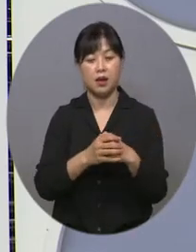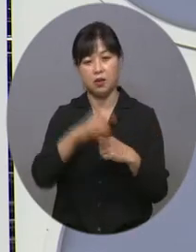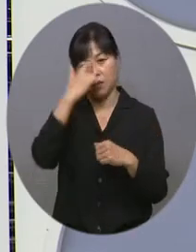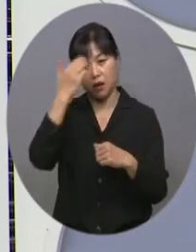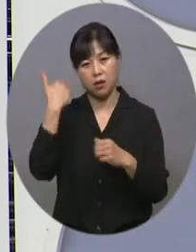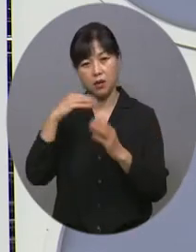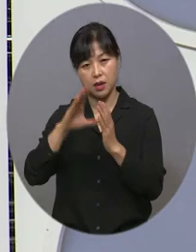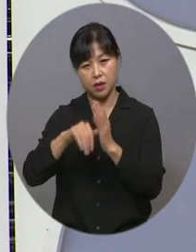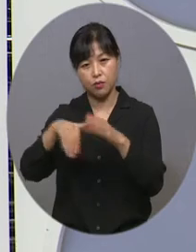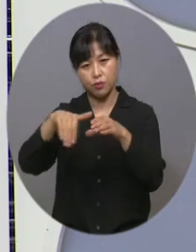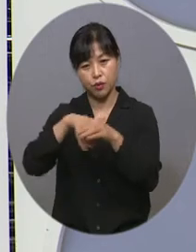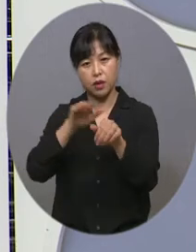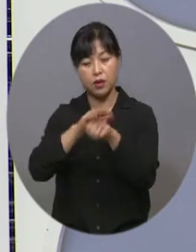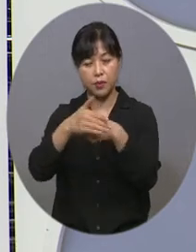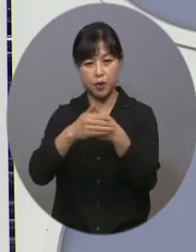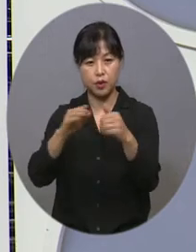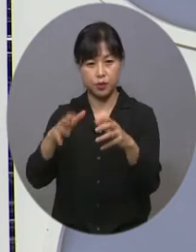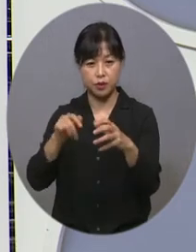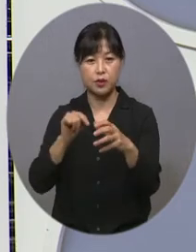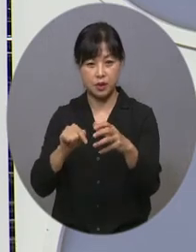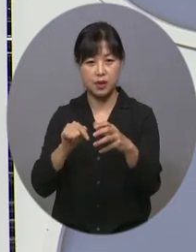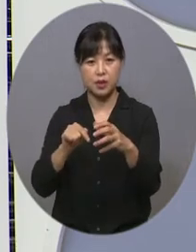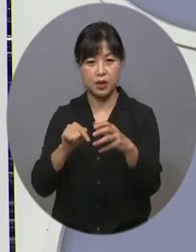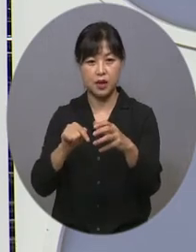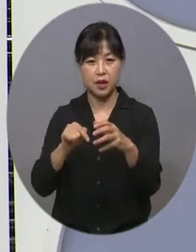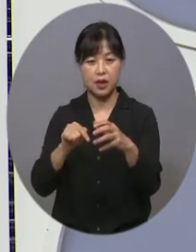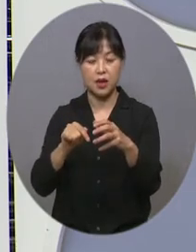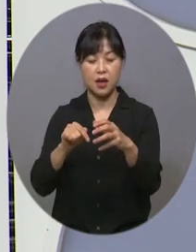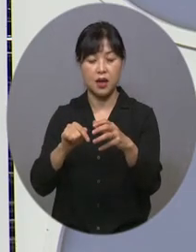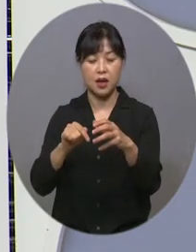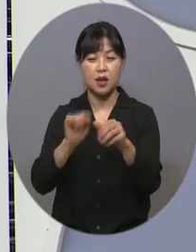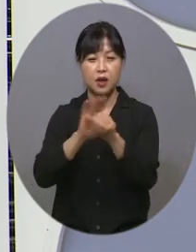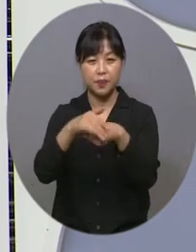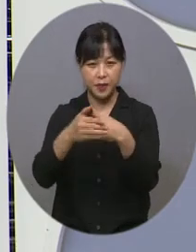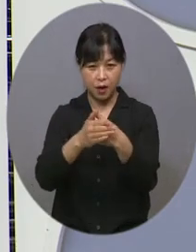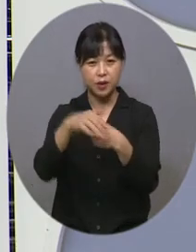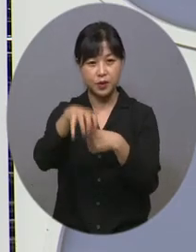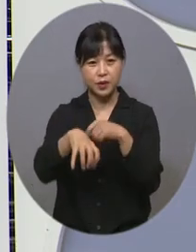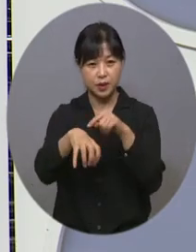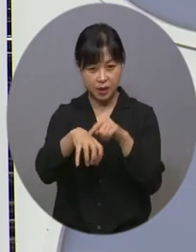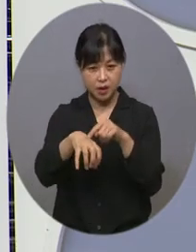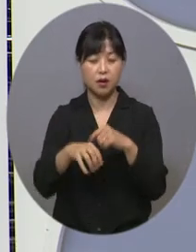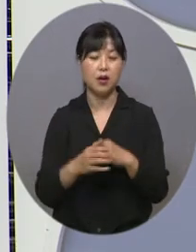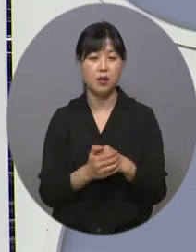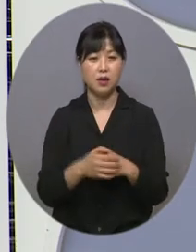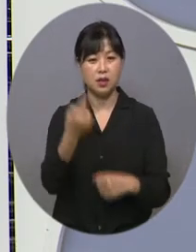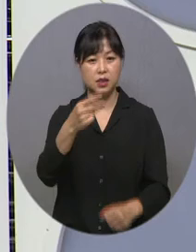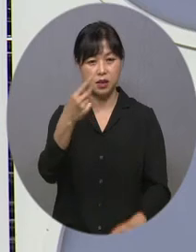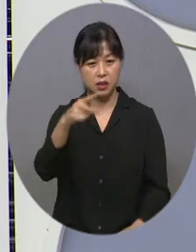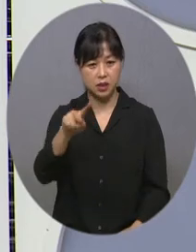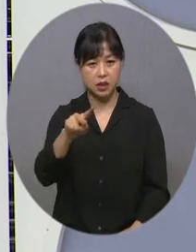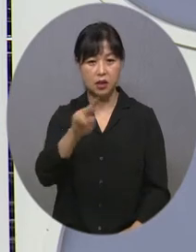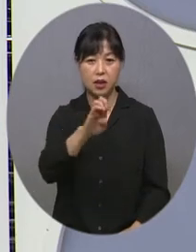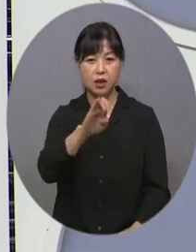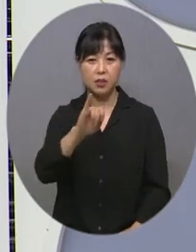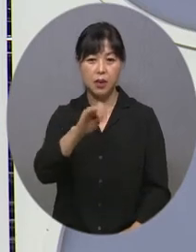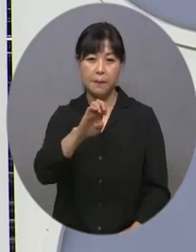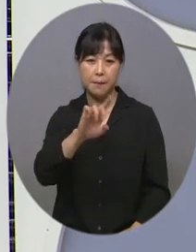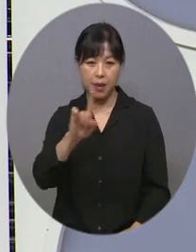하다가 그때 이제 월드컵 2002년 FIFA 월드컵 유치위원회라는 게